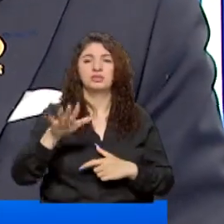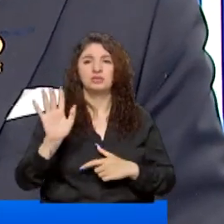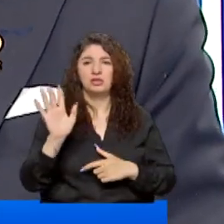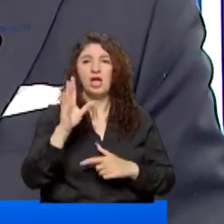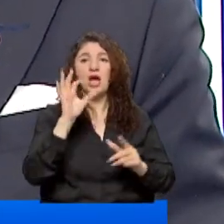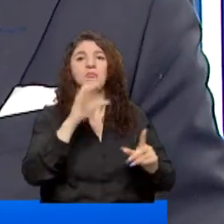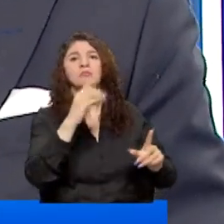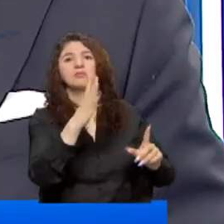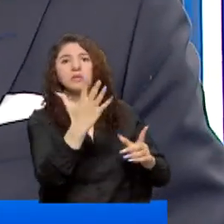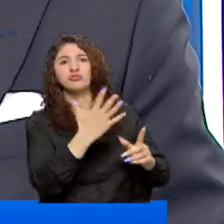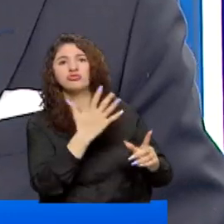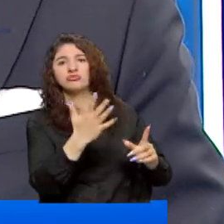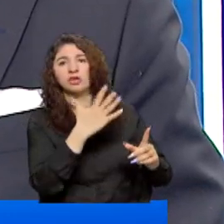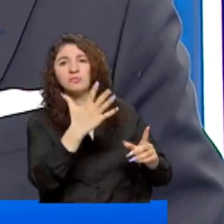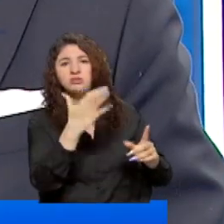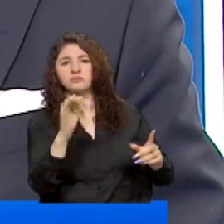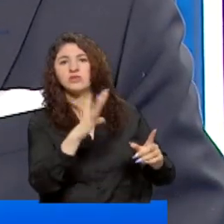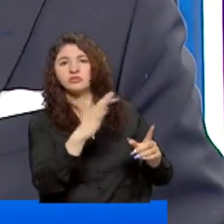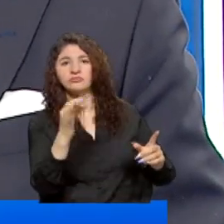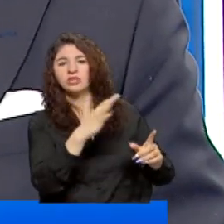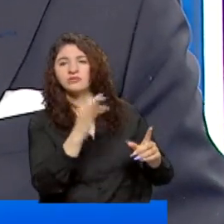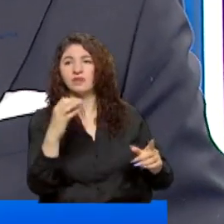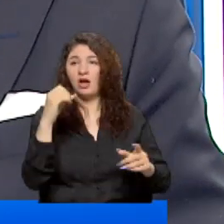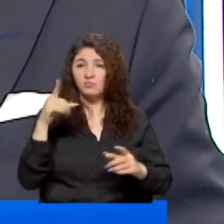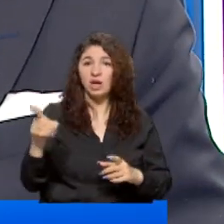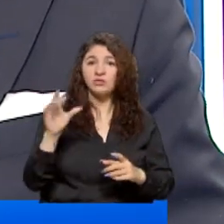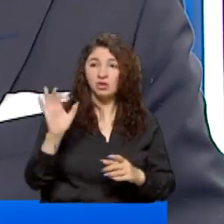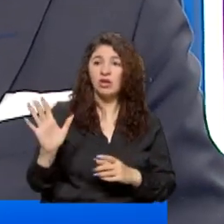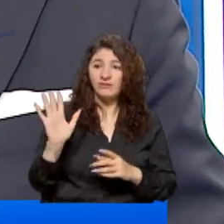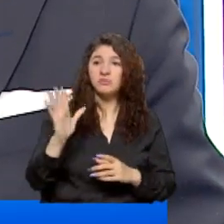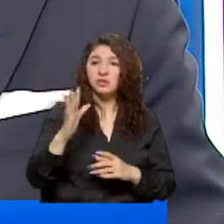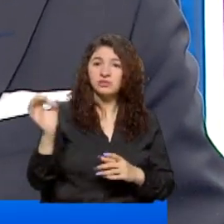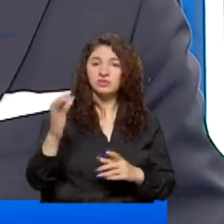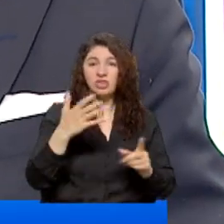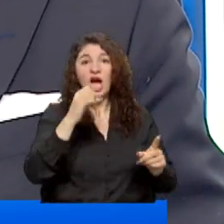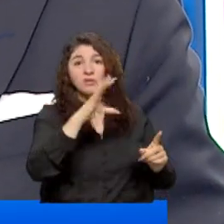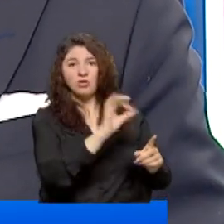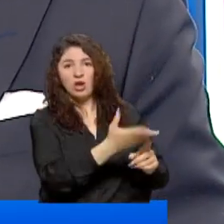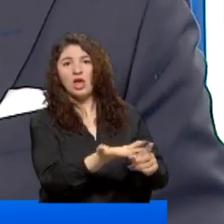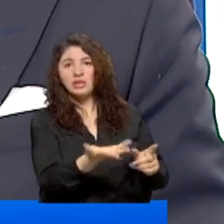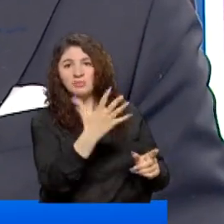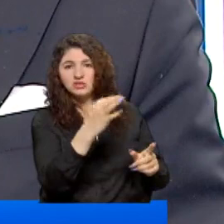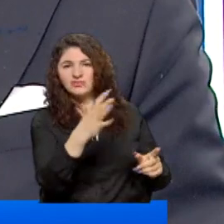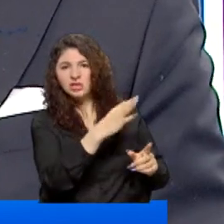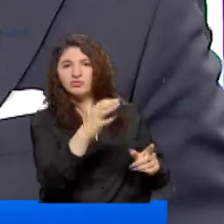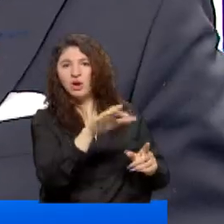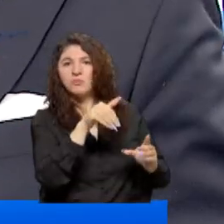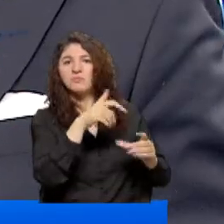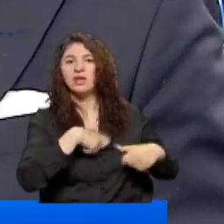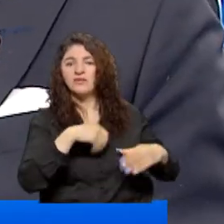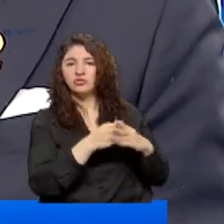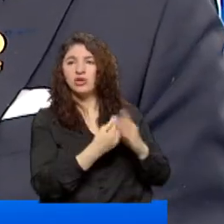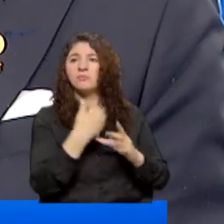birisidir hep AK Parti 5 oluyordu Tabii 05 Sabit abi AKP AK Parti'de öyle 50 yapar mı öreceğim tabi 5050